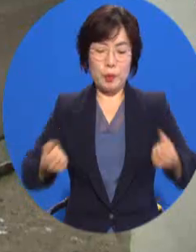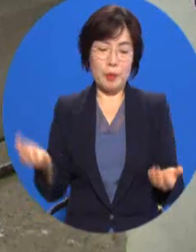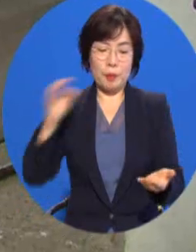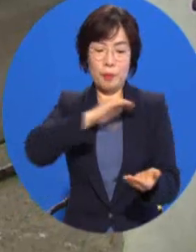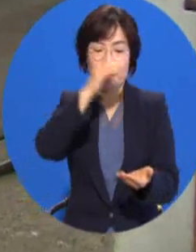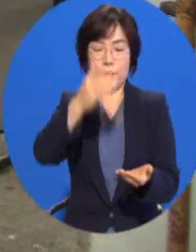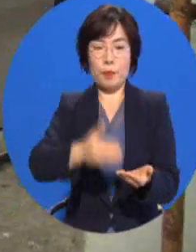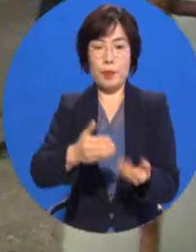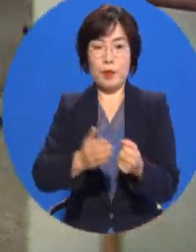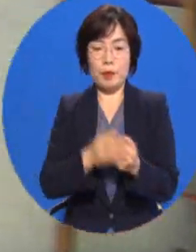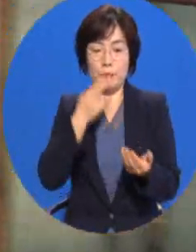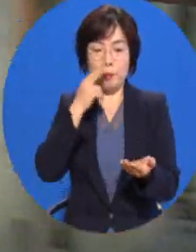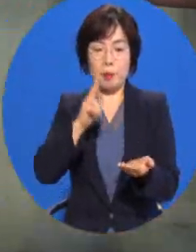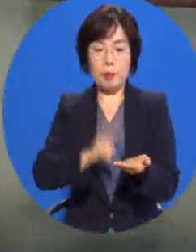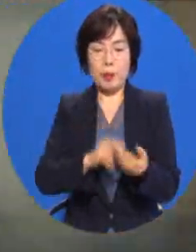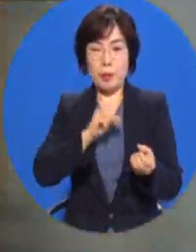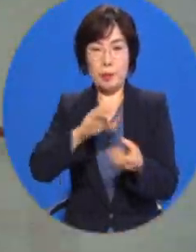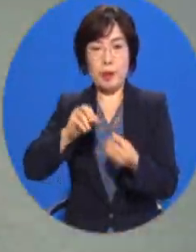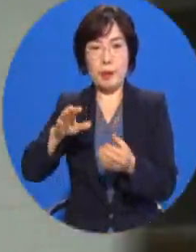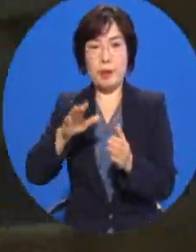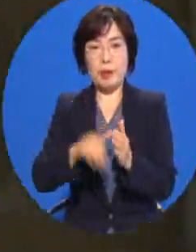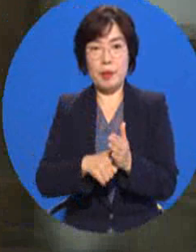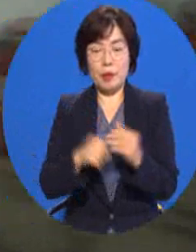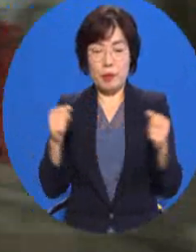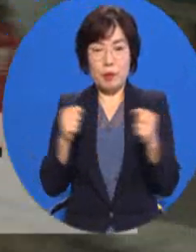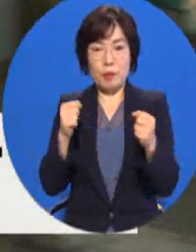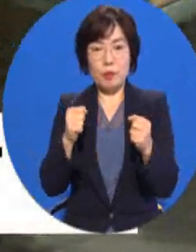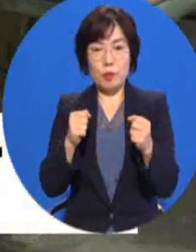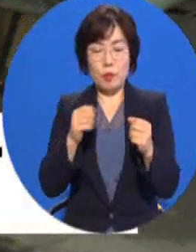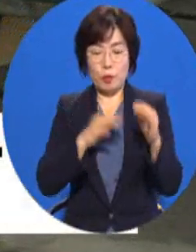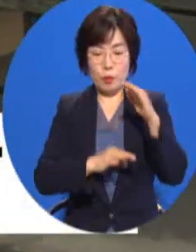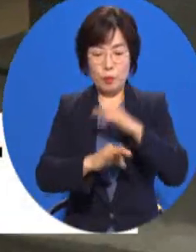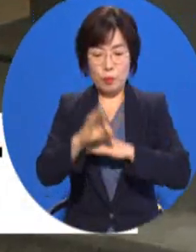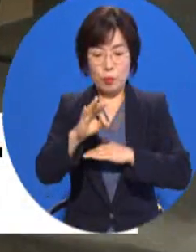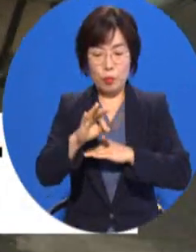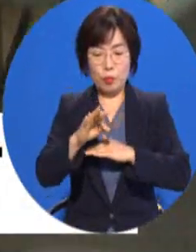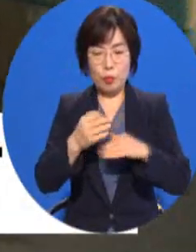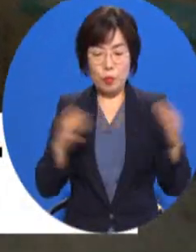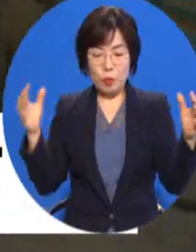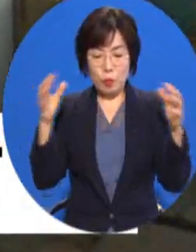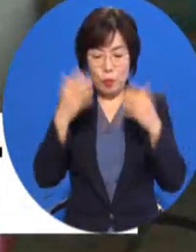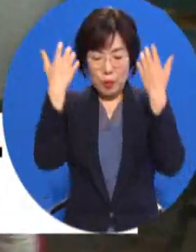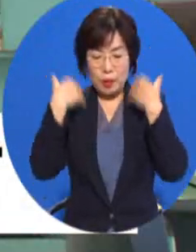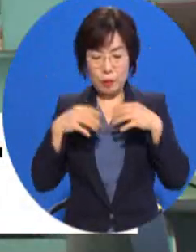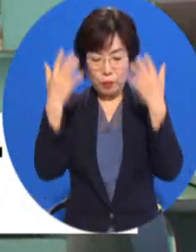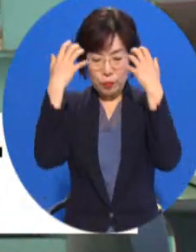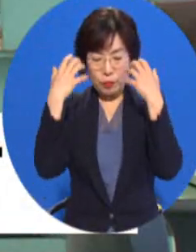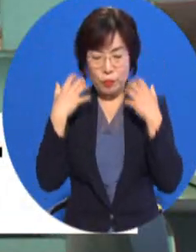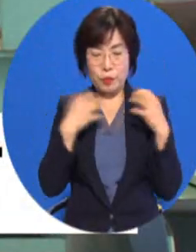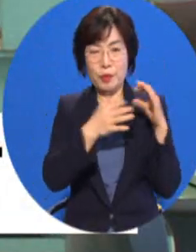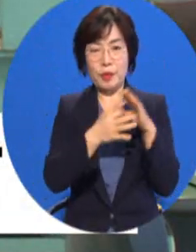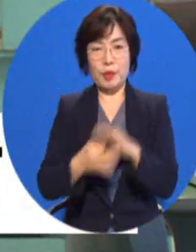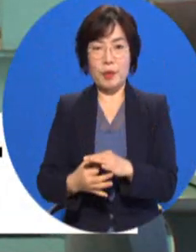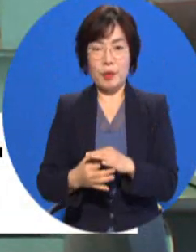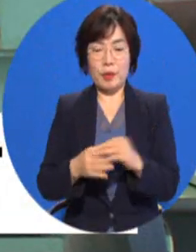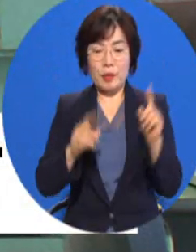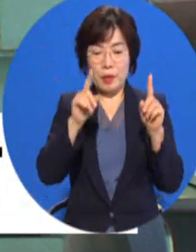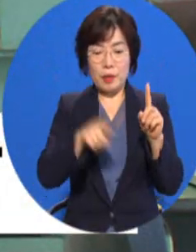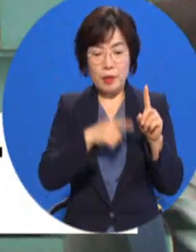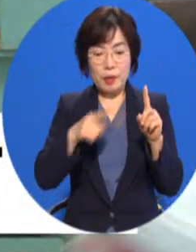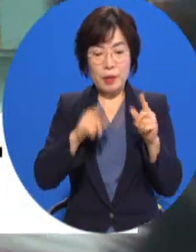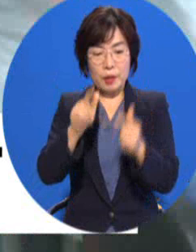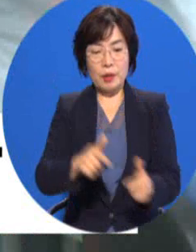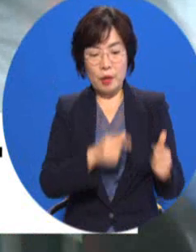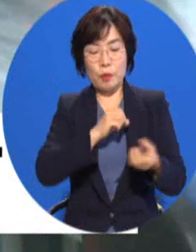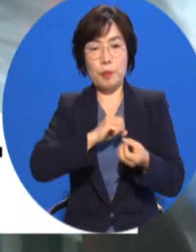있습니다. 우편물을 배달하다 보면 쌀쌀한 날씨 속에서도 이내 온몸이 땀범벅이 됩니다. 집배원 한 사람이 하루